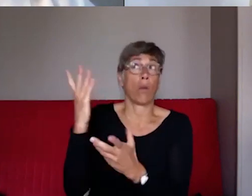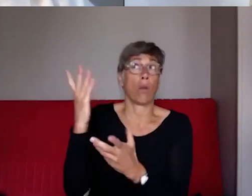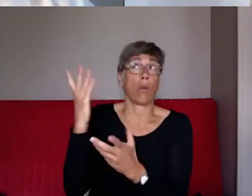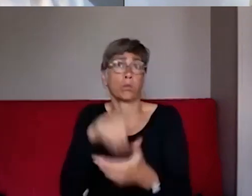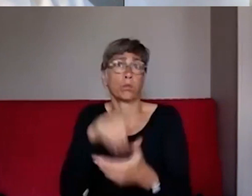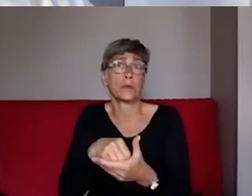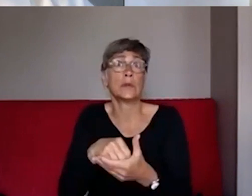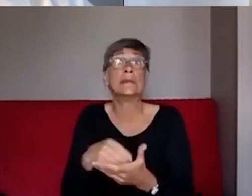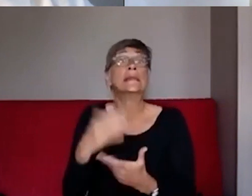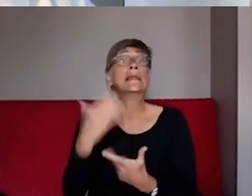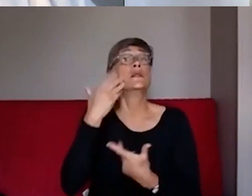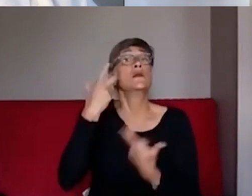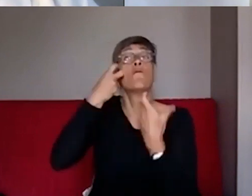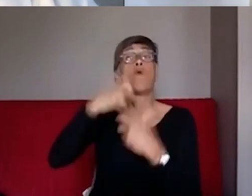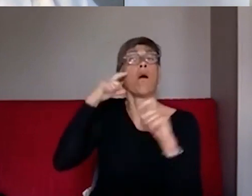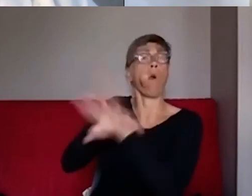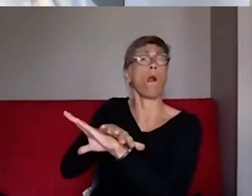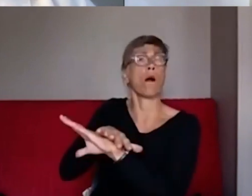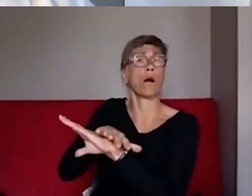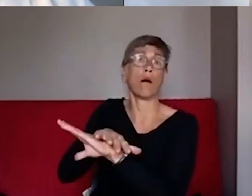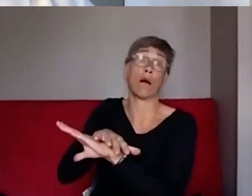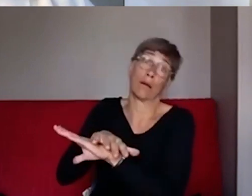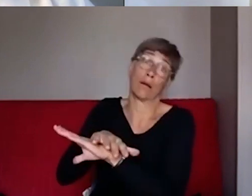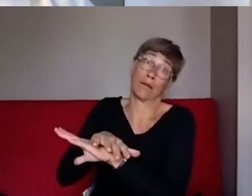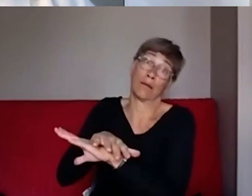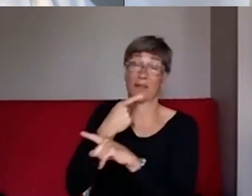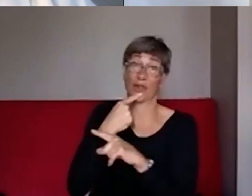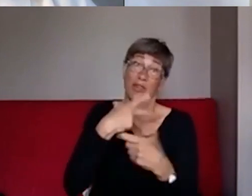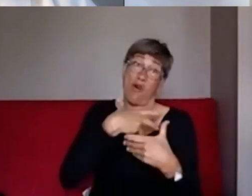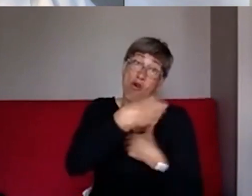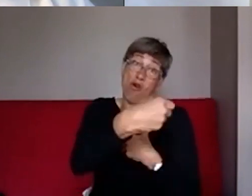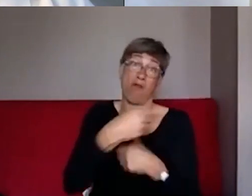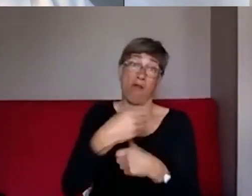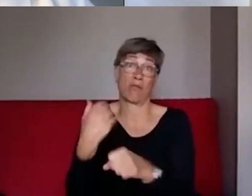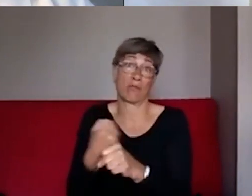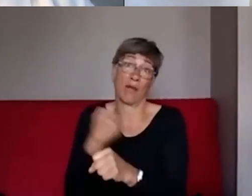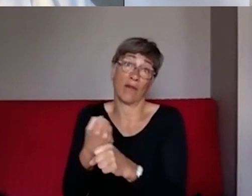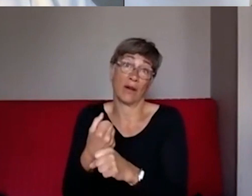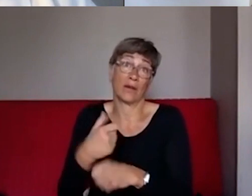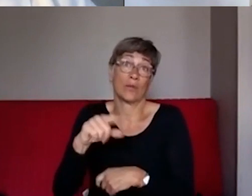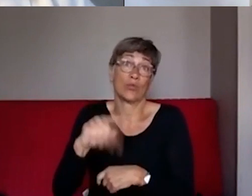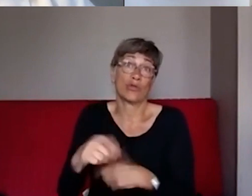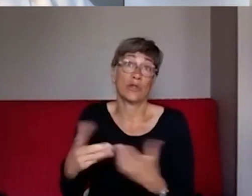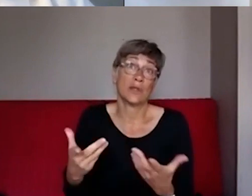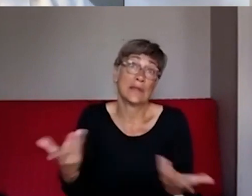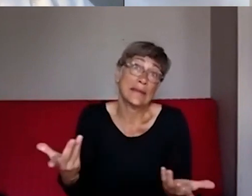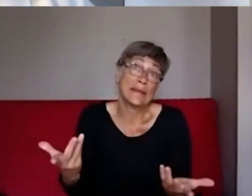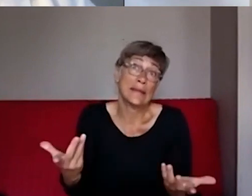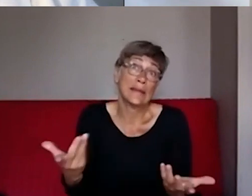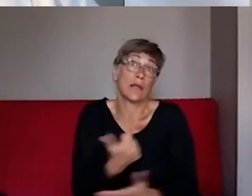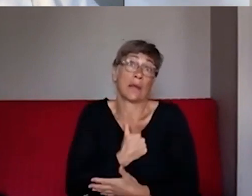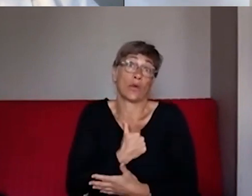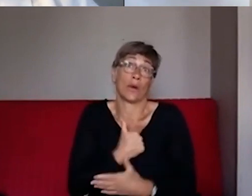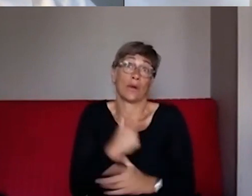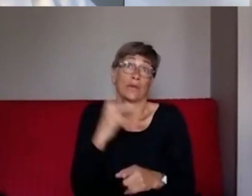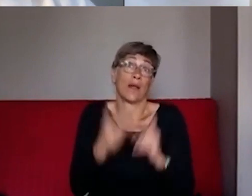que votre employeur soit au courant, ben, il faudra décaler les rendez-vous en dehors des heures de travail. Ça, c'est complètement personnel,